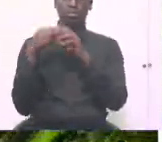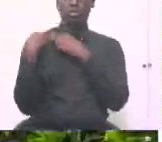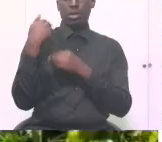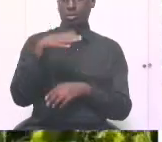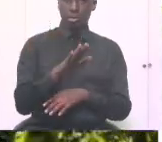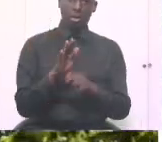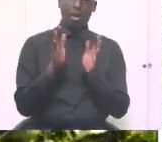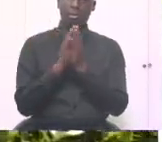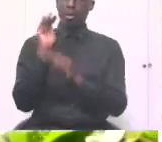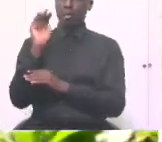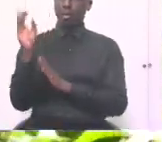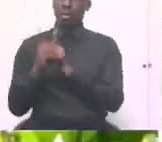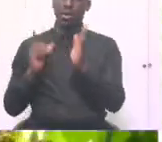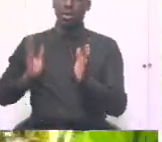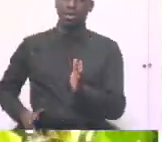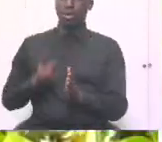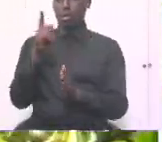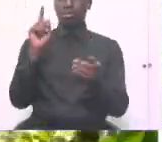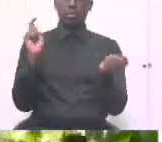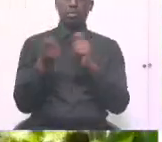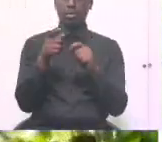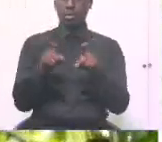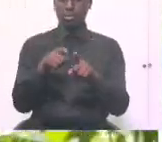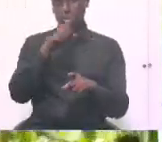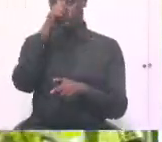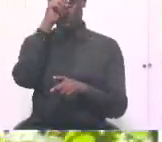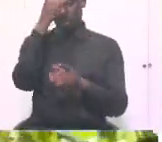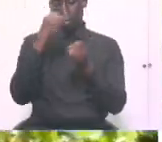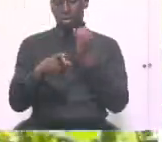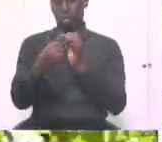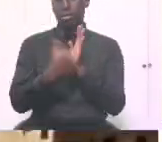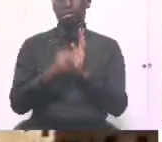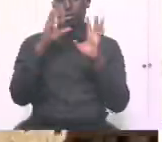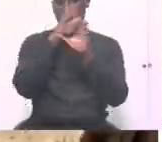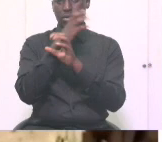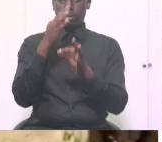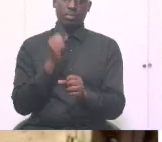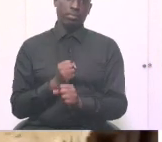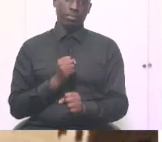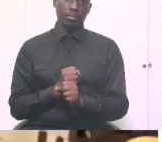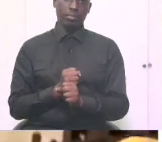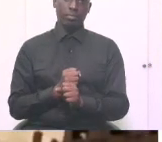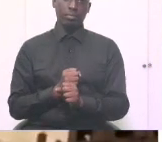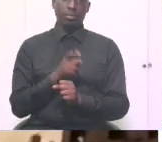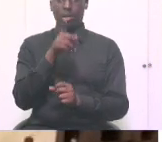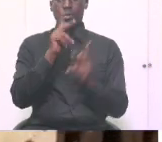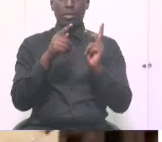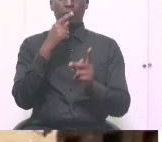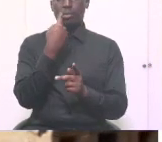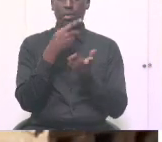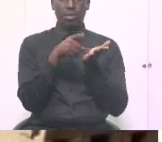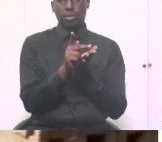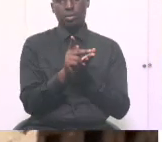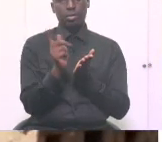zayo, babaza akarere ka Huye nako bikabuko bakibaza iherezo ry'iki kibazo bagaheba. Iyo abo bantu bishyurwa n'abandi, nta